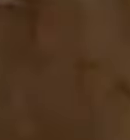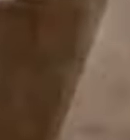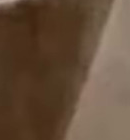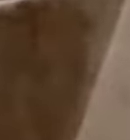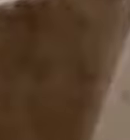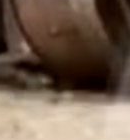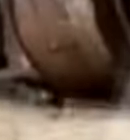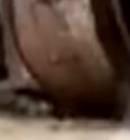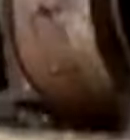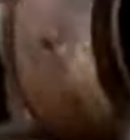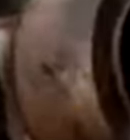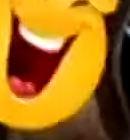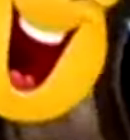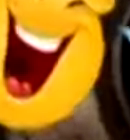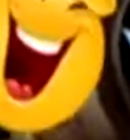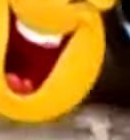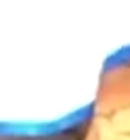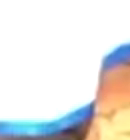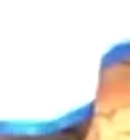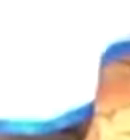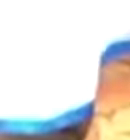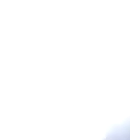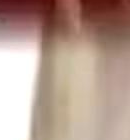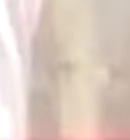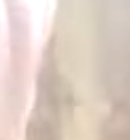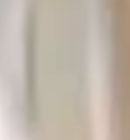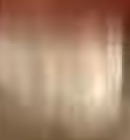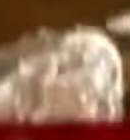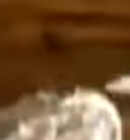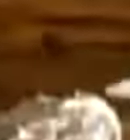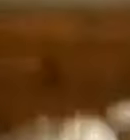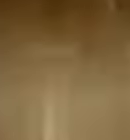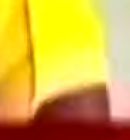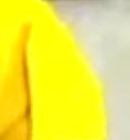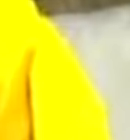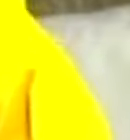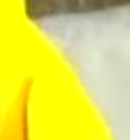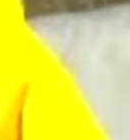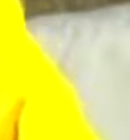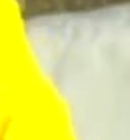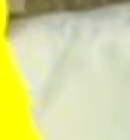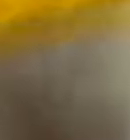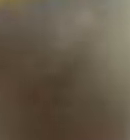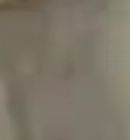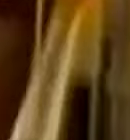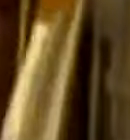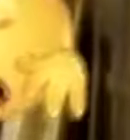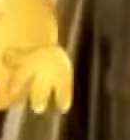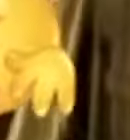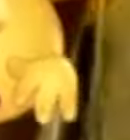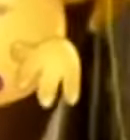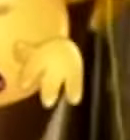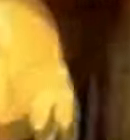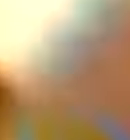uvumba. Waria mutope. Kwa vishindo si haba. Speak English.